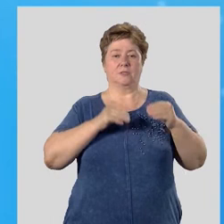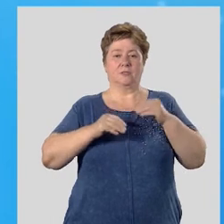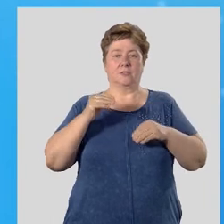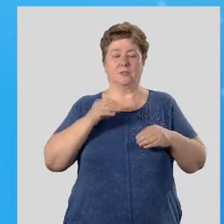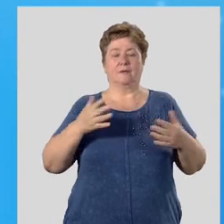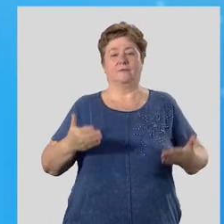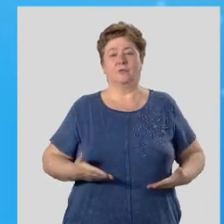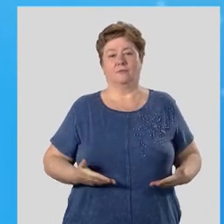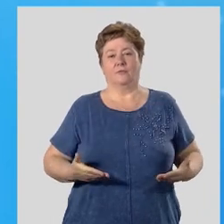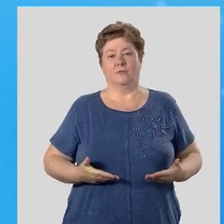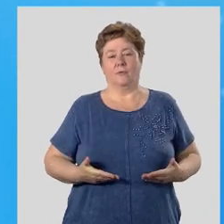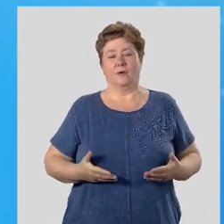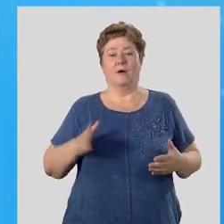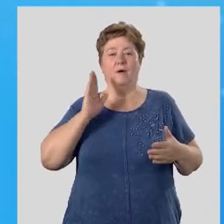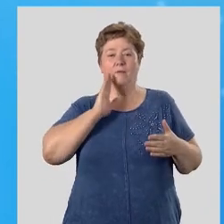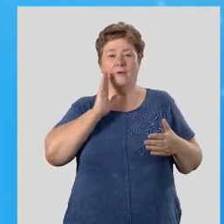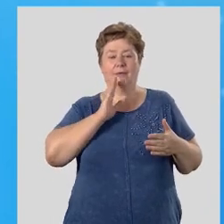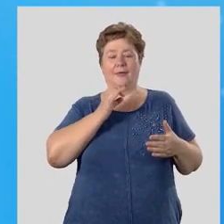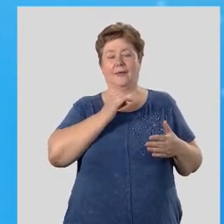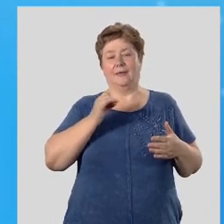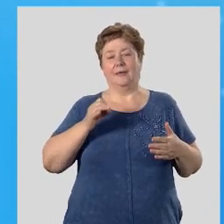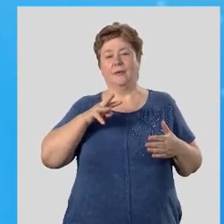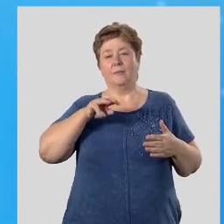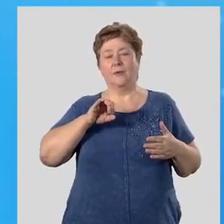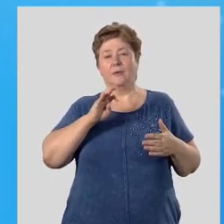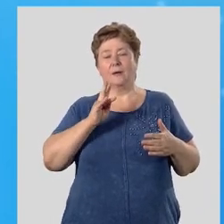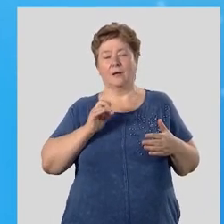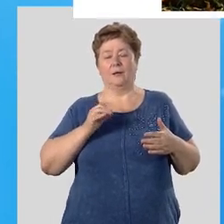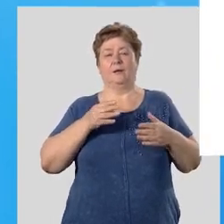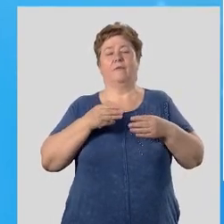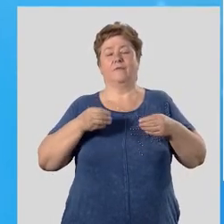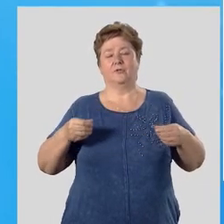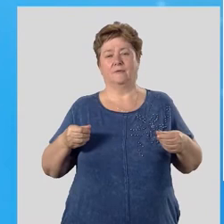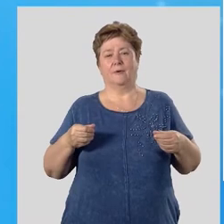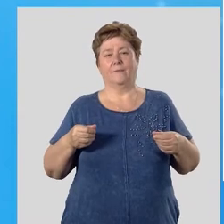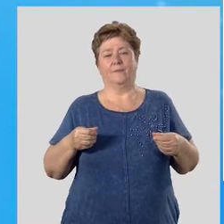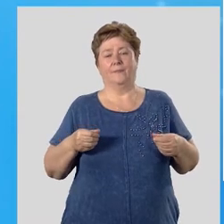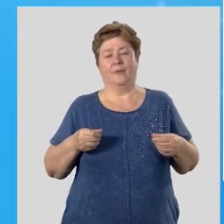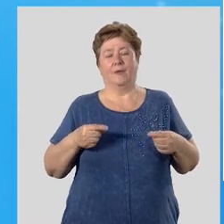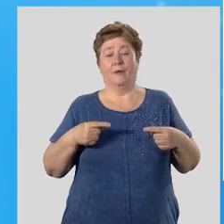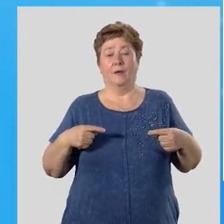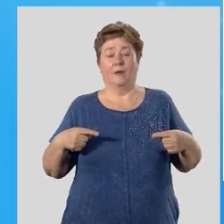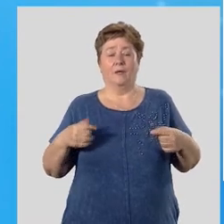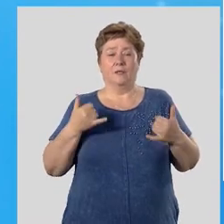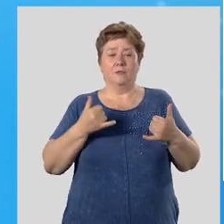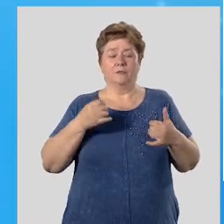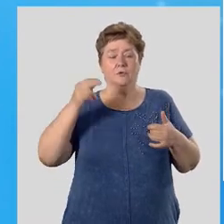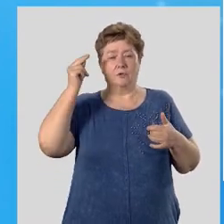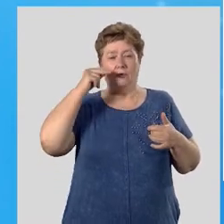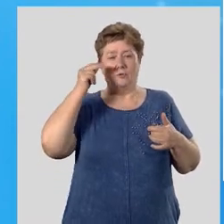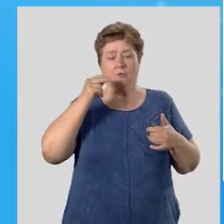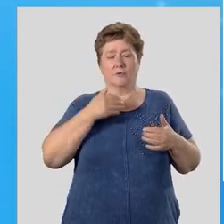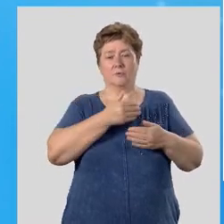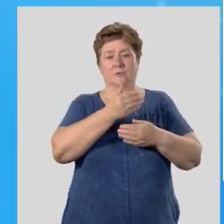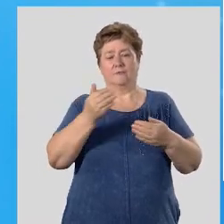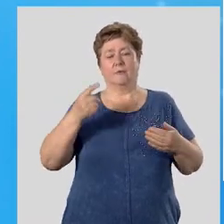состав живого, вода и минеральные вещества. Сегодня на уроке мы